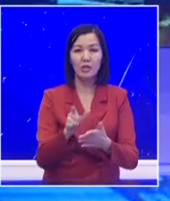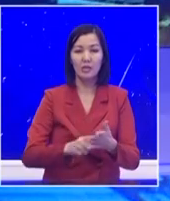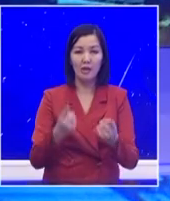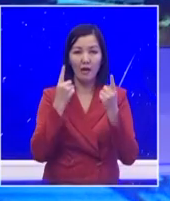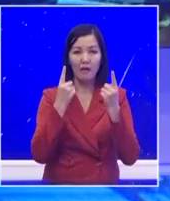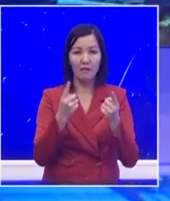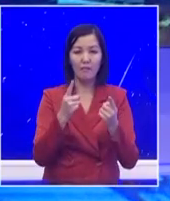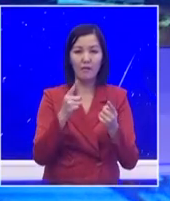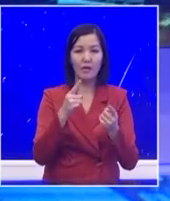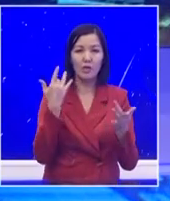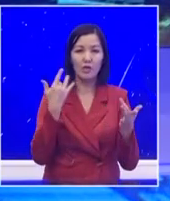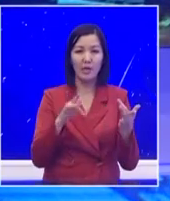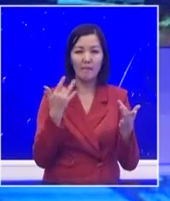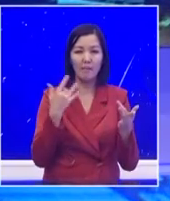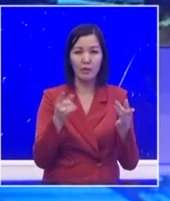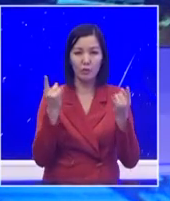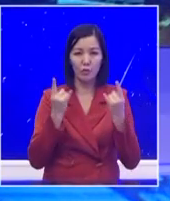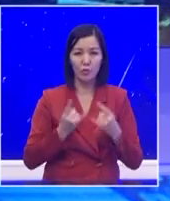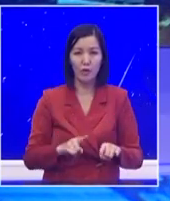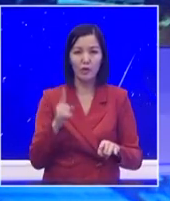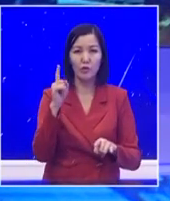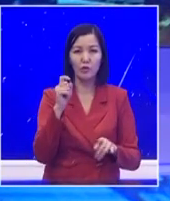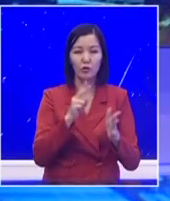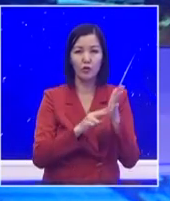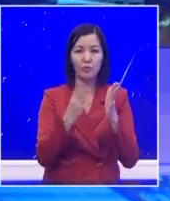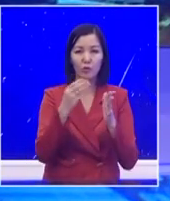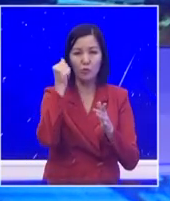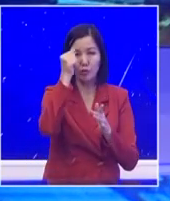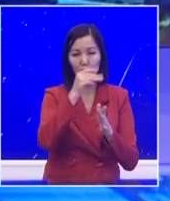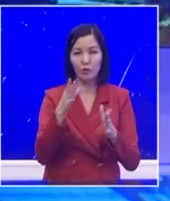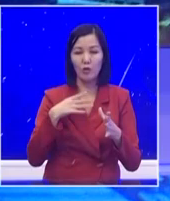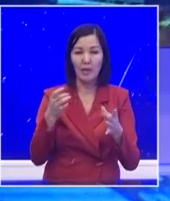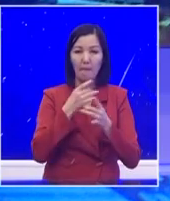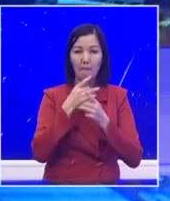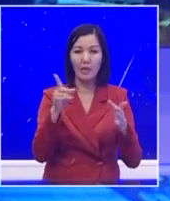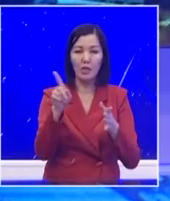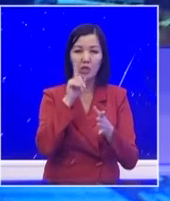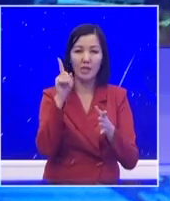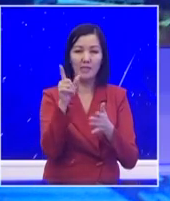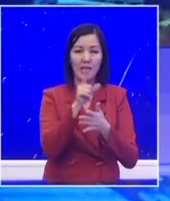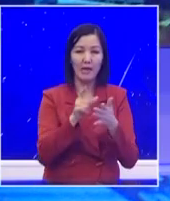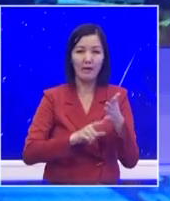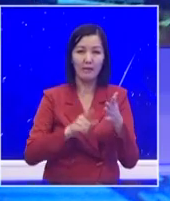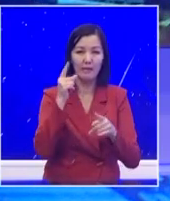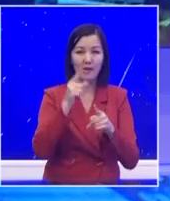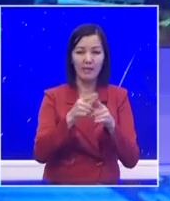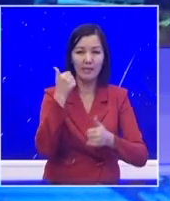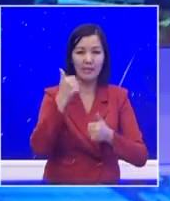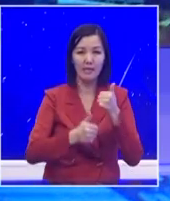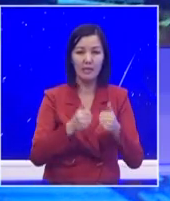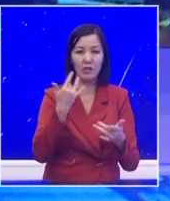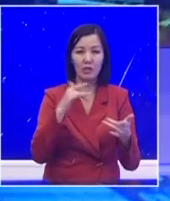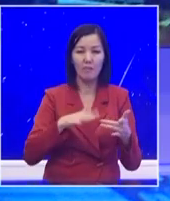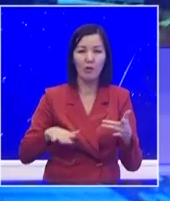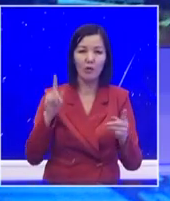Жыр алыбы Жамбыл Жабаевтың туғанына биыл 174 жыл. Мерейтой аясында жас айтыскер ақындар Жамбыл ауданында бас қосты.